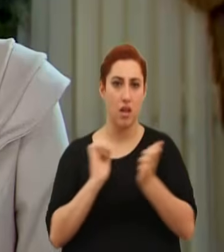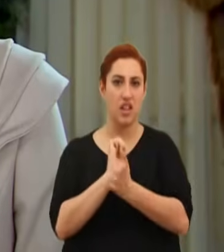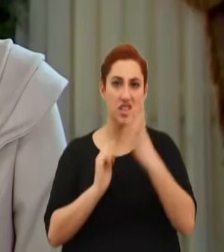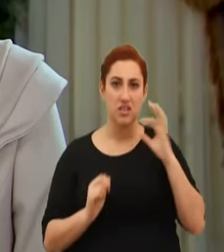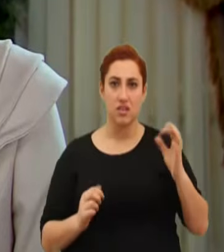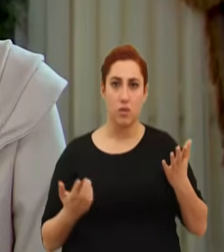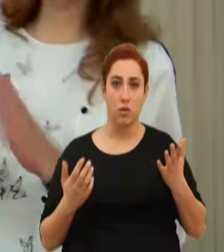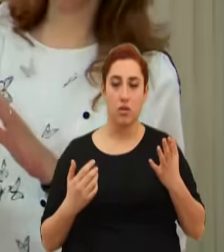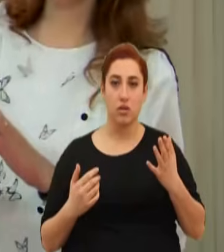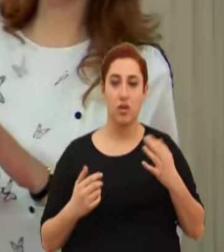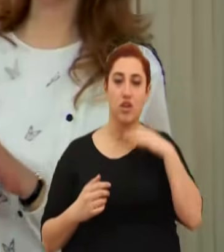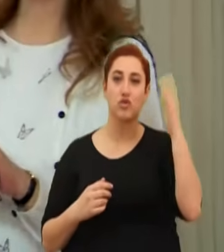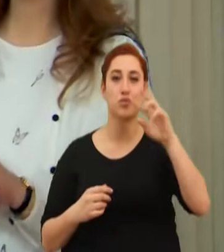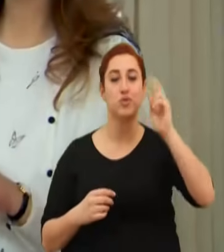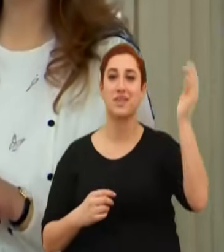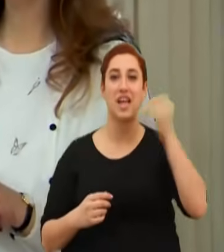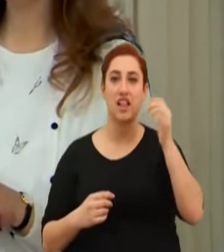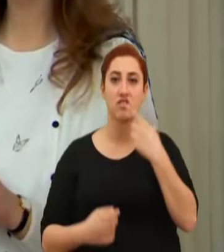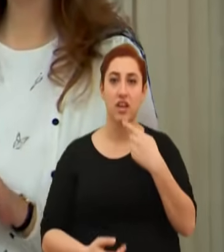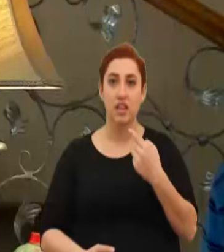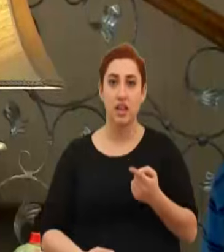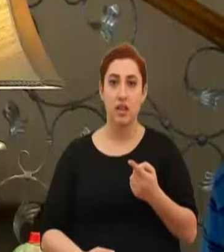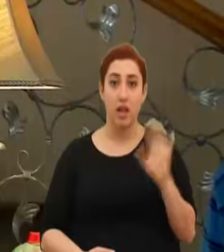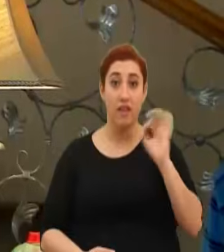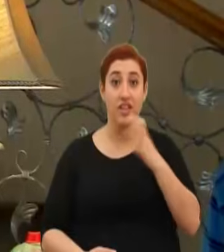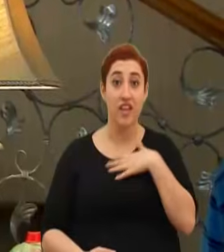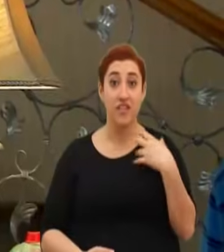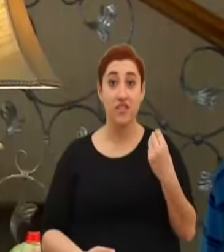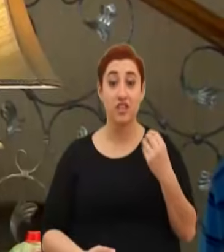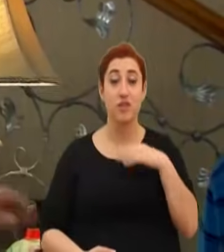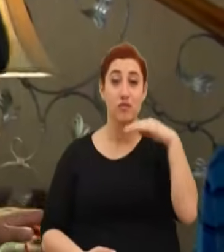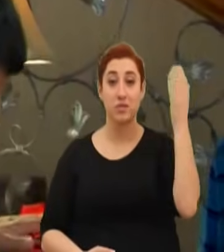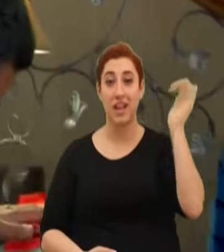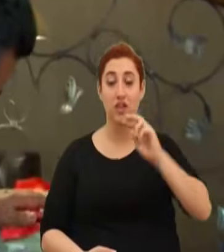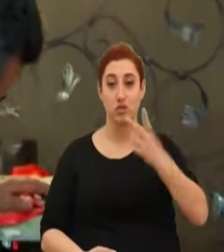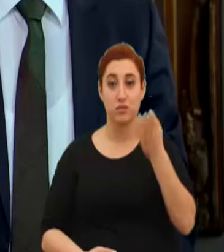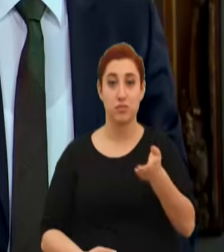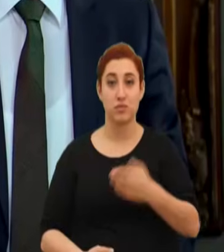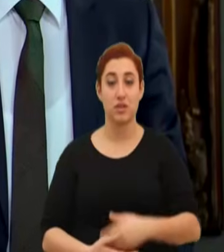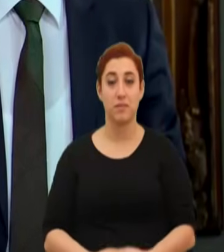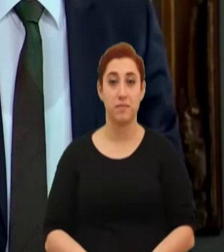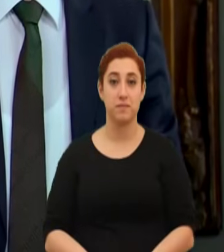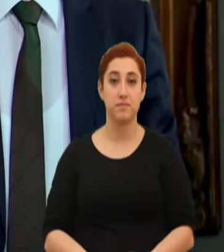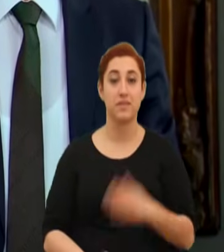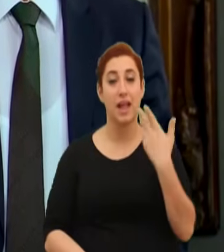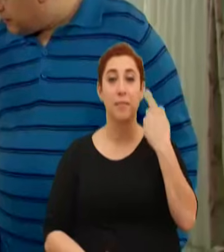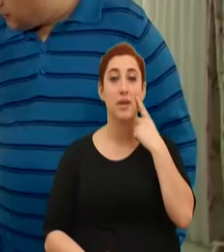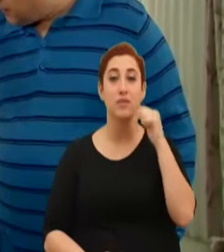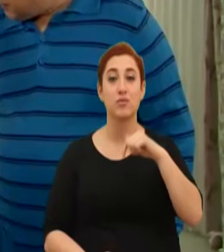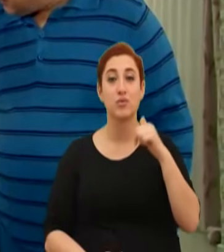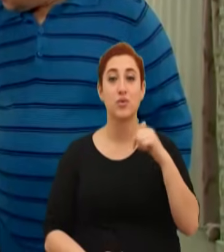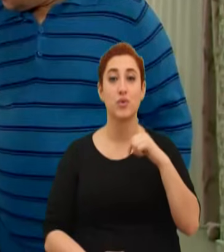ailesi? Yurt dışından bir sürpriz gelecek demişlerdi. Evet anneciğim. Yurt dışından gelen sürpriz burada. Gel bakalım